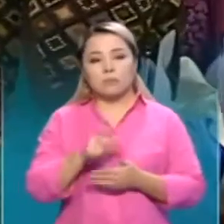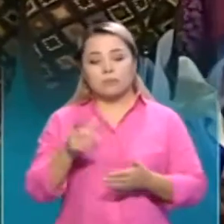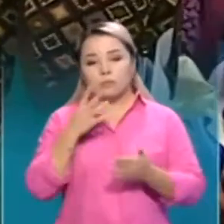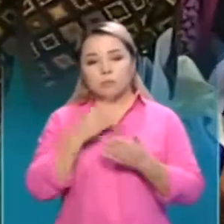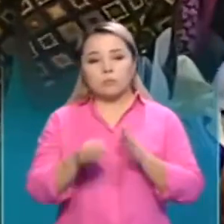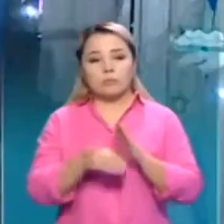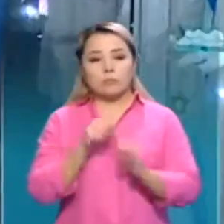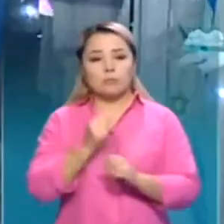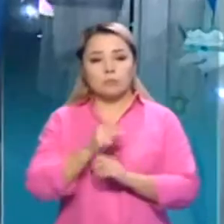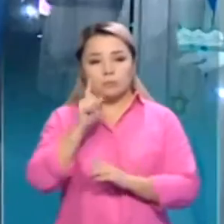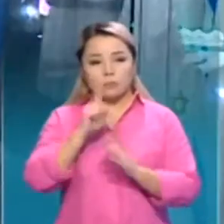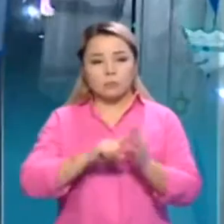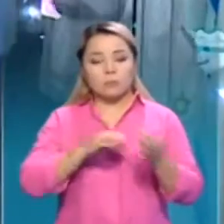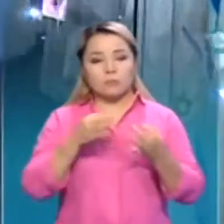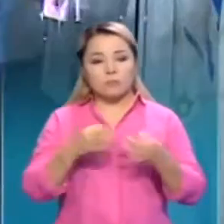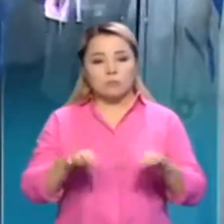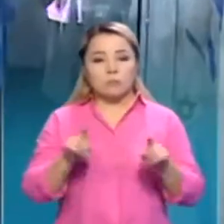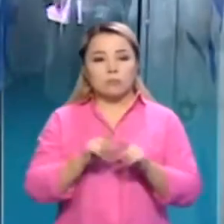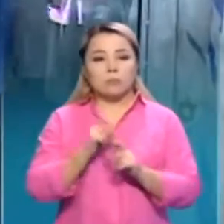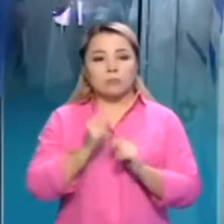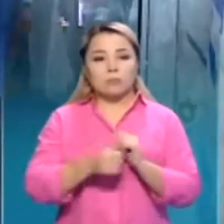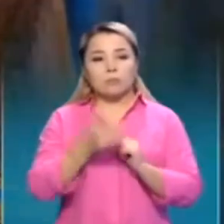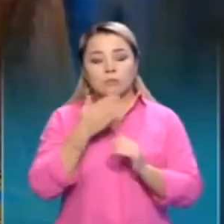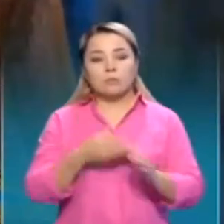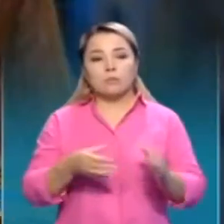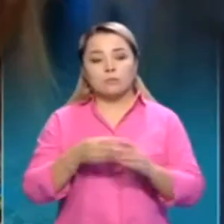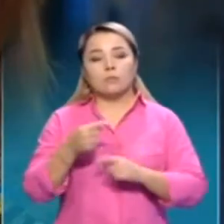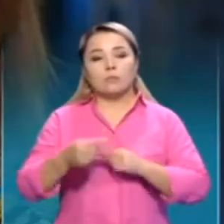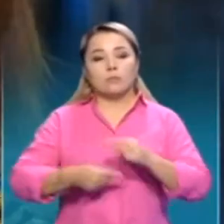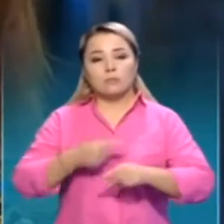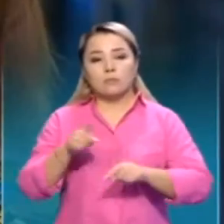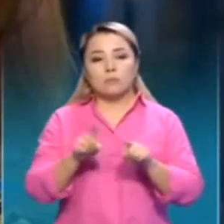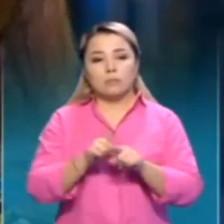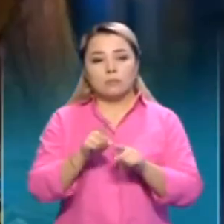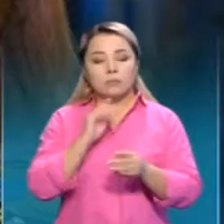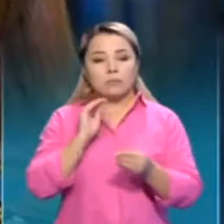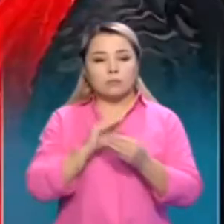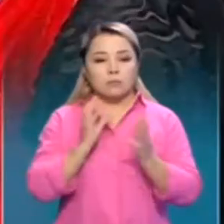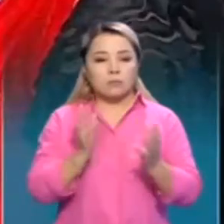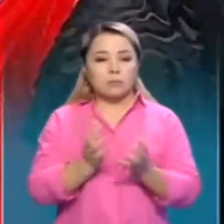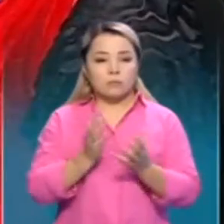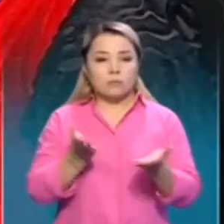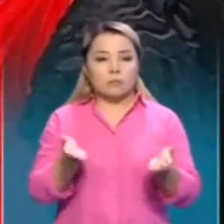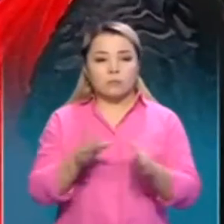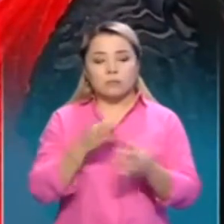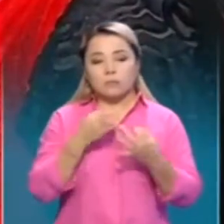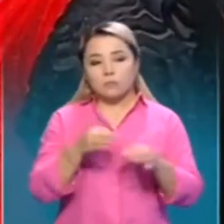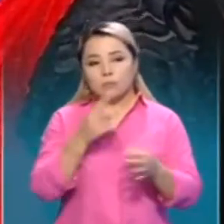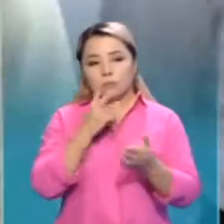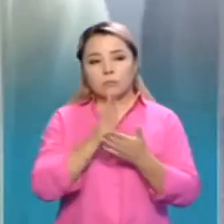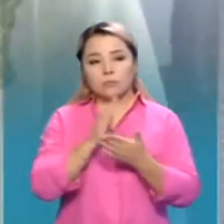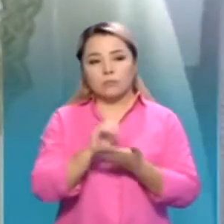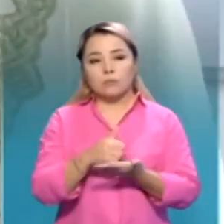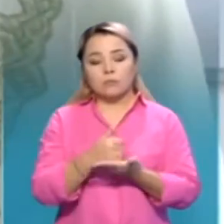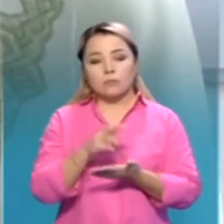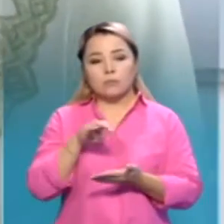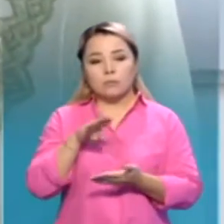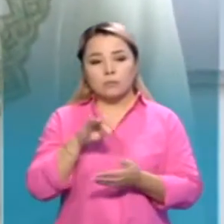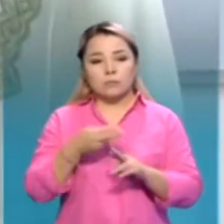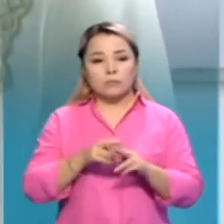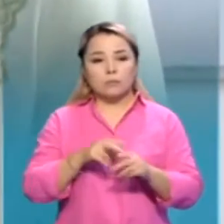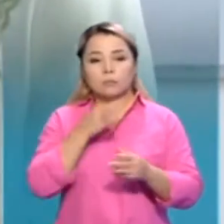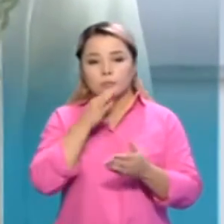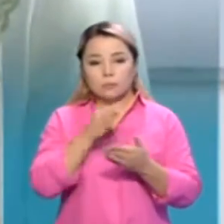қалауы бойынша дін ұстану еркіндігі мен әр ұлттың әдет-ғұрпы салт-дәстүрінің сақталуына мүмкіндік берілген. Бас мүфтей Наурызбай Қажы